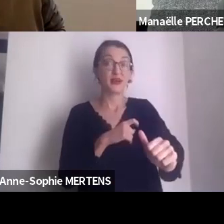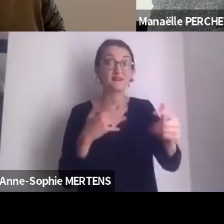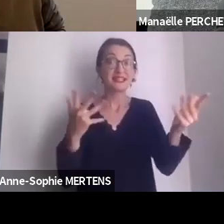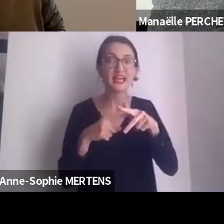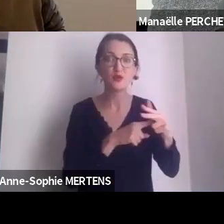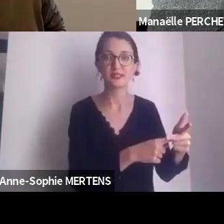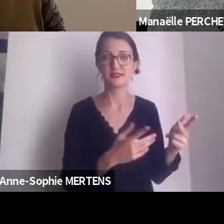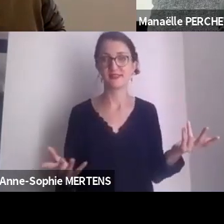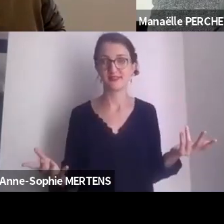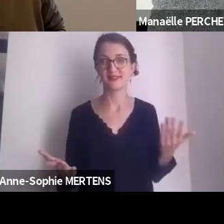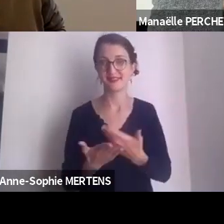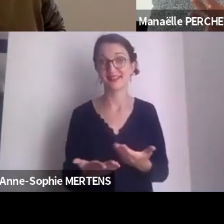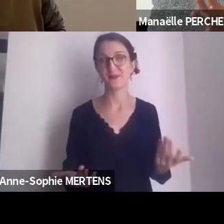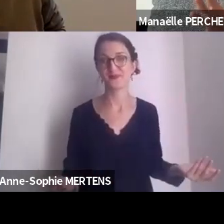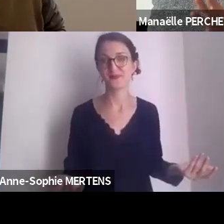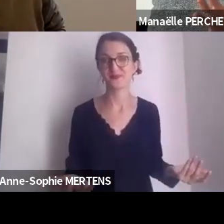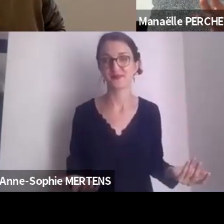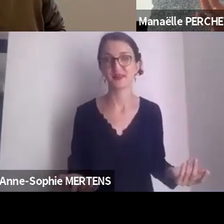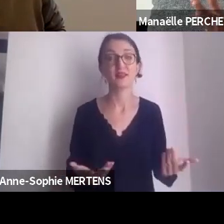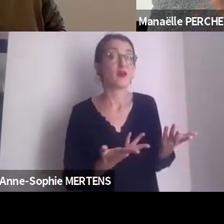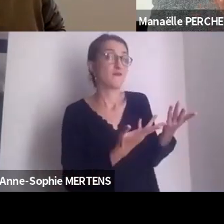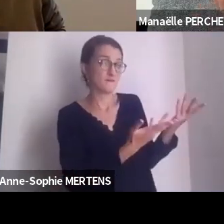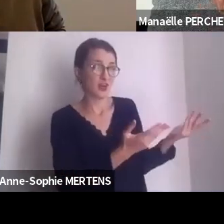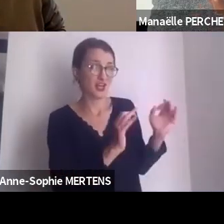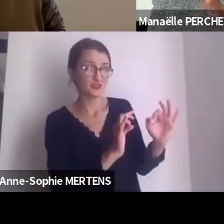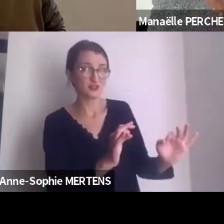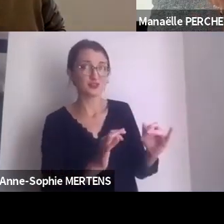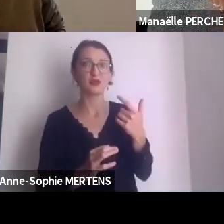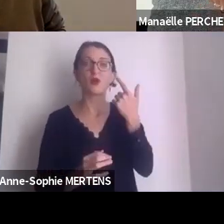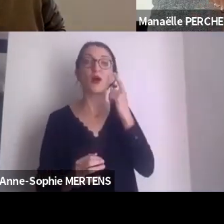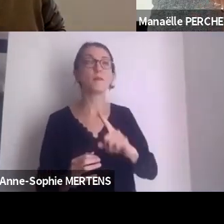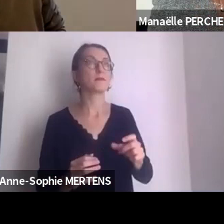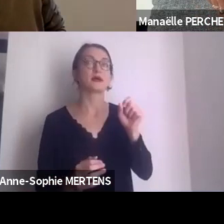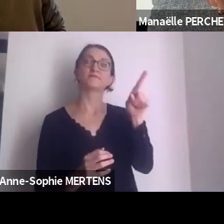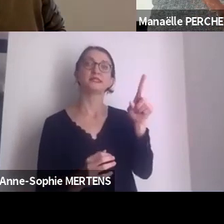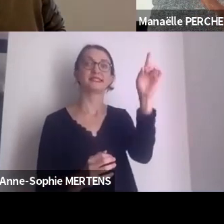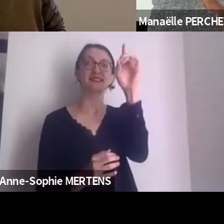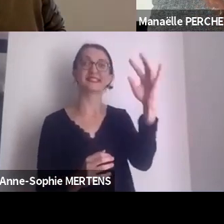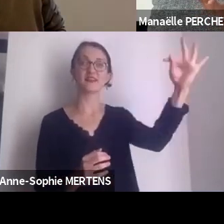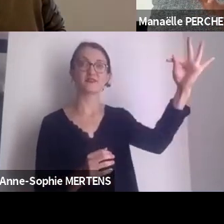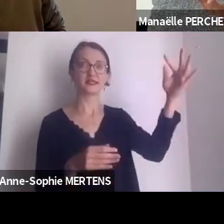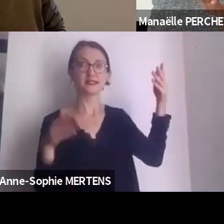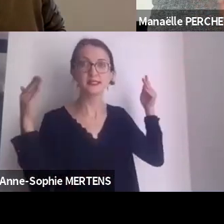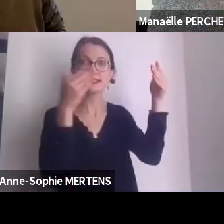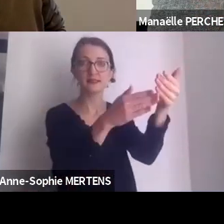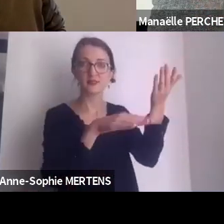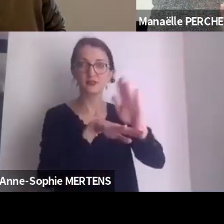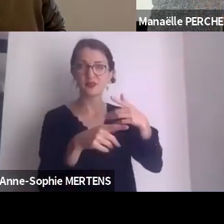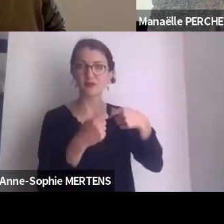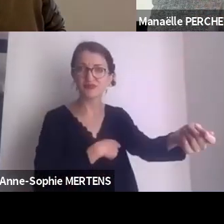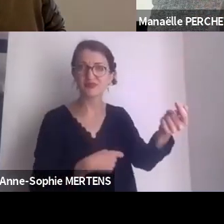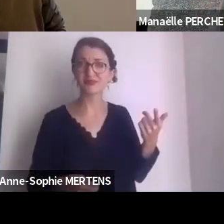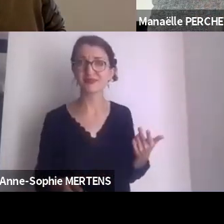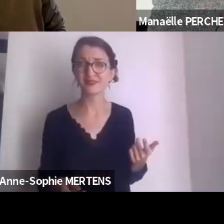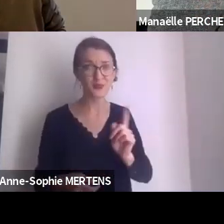question, c'est-à-dire que ça ne sert à rien d'appliquer un framework bille en tête en respectant toutes les lignes si ça ne vous correspond pas. Il y a